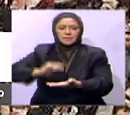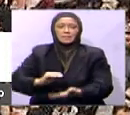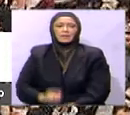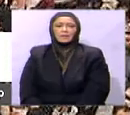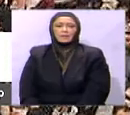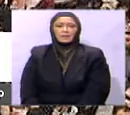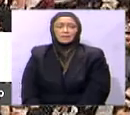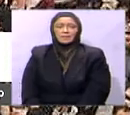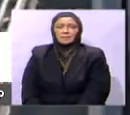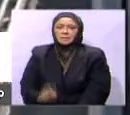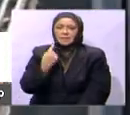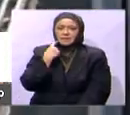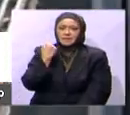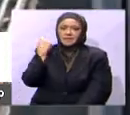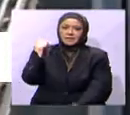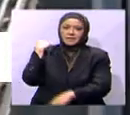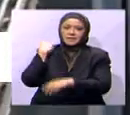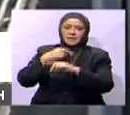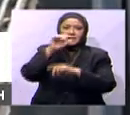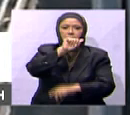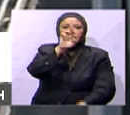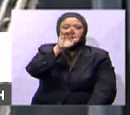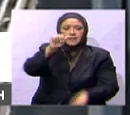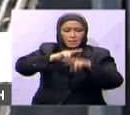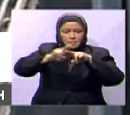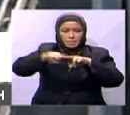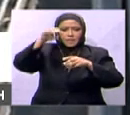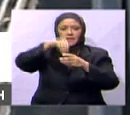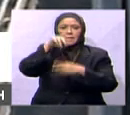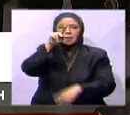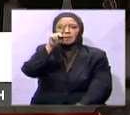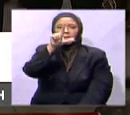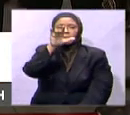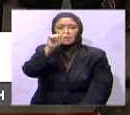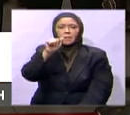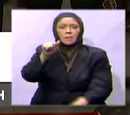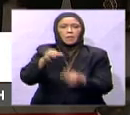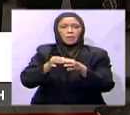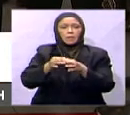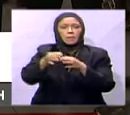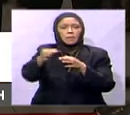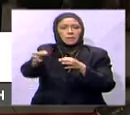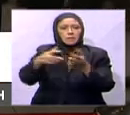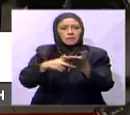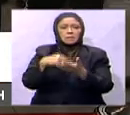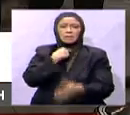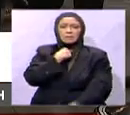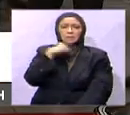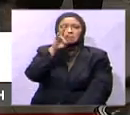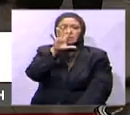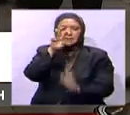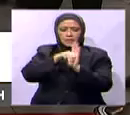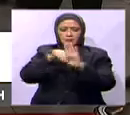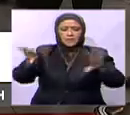4 September lalu, Aerotrain di KLIA tergendala selama 75 minit dan menyebabkan perkhidmatannya terganggu.